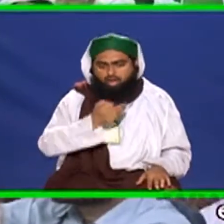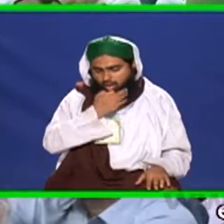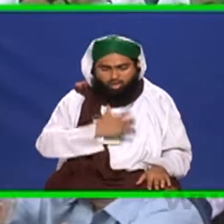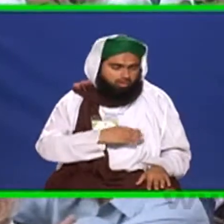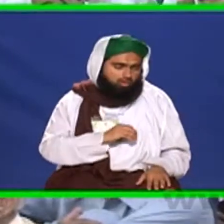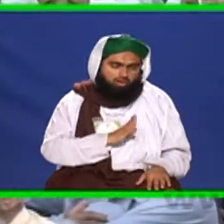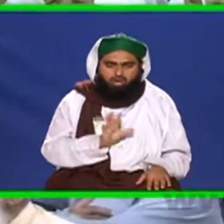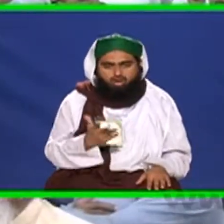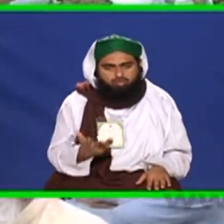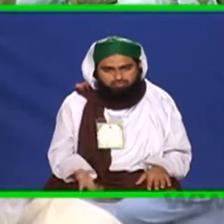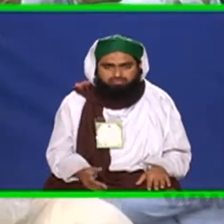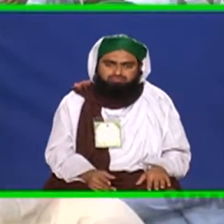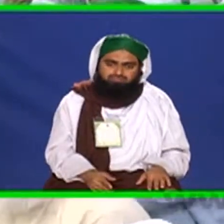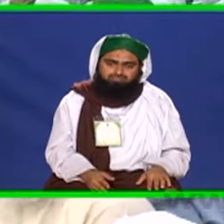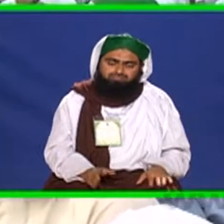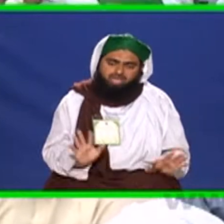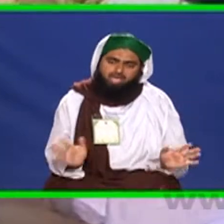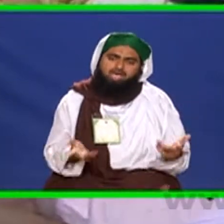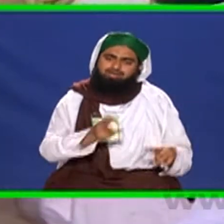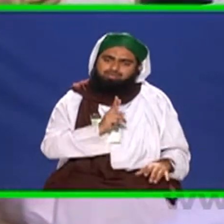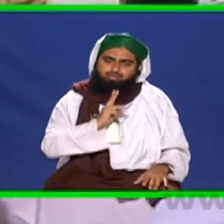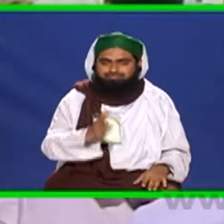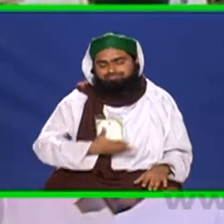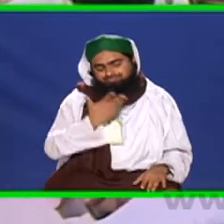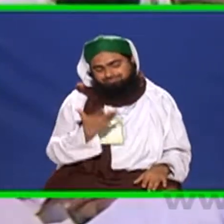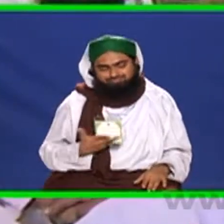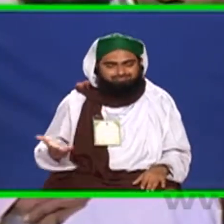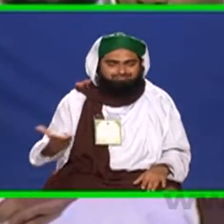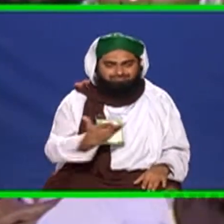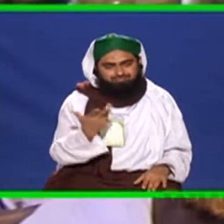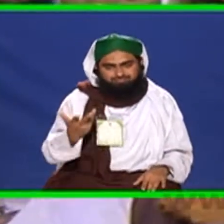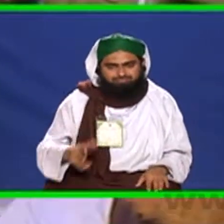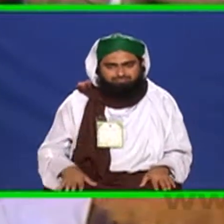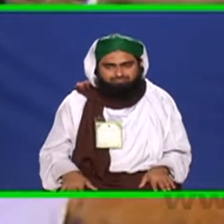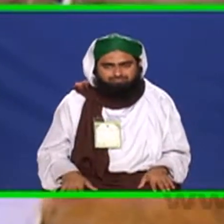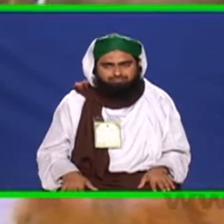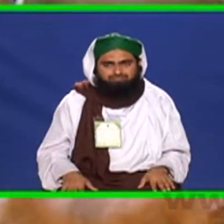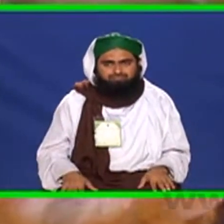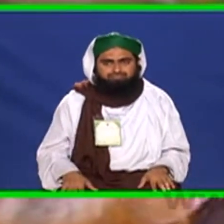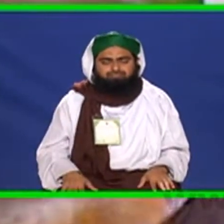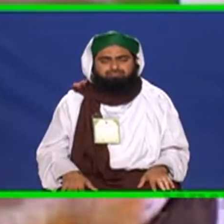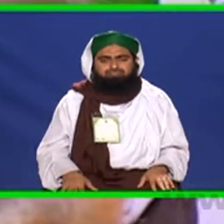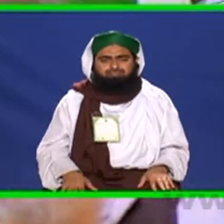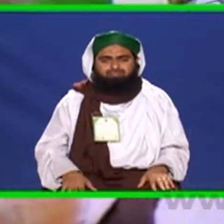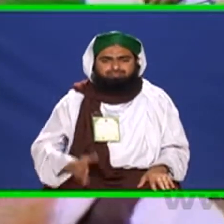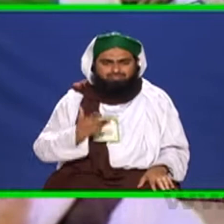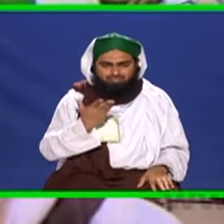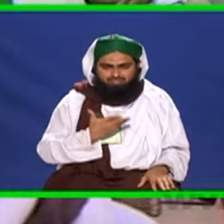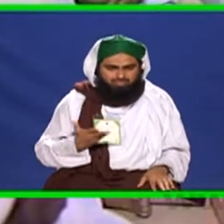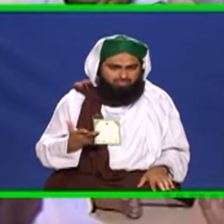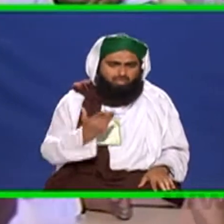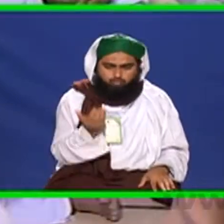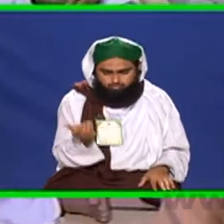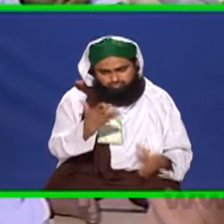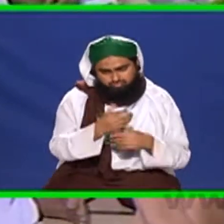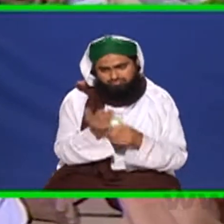مانتا، کیونکہ وہ واقعی غلام نہیں ہوتا، یہ صرف مسکا ہوتا ہے، خوشاب بھائی غلام حاضر ہے، اچھا صاحب آپ ذرا اجتماع میں آ